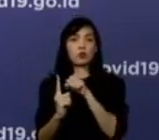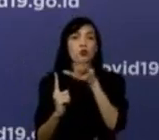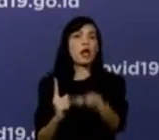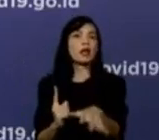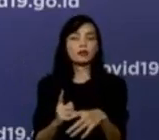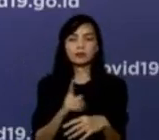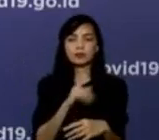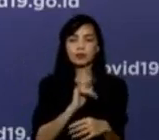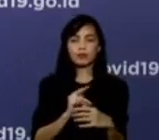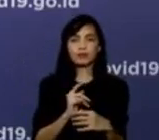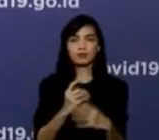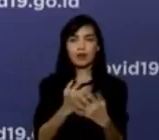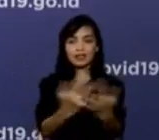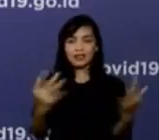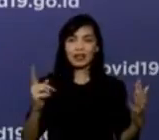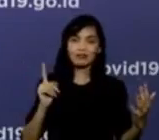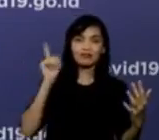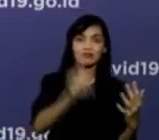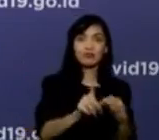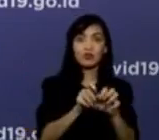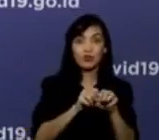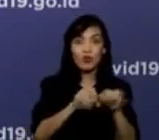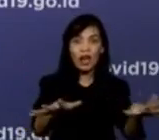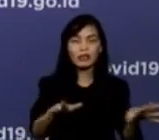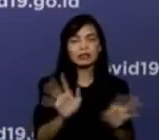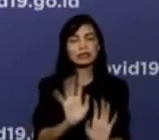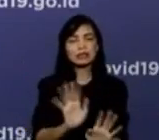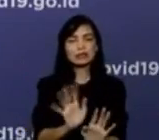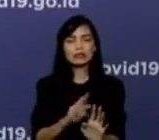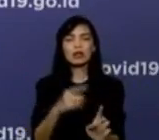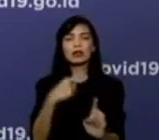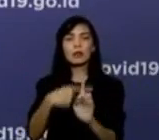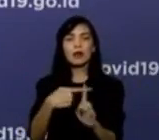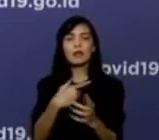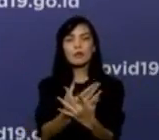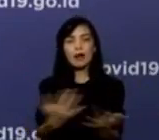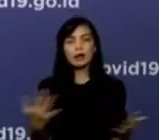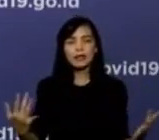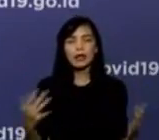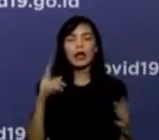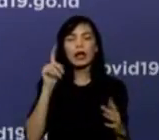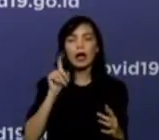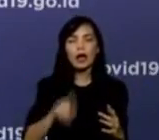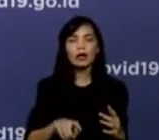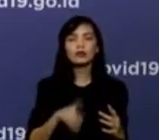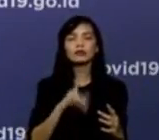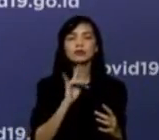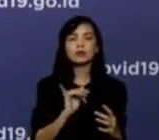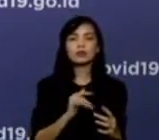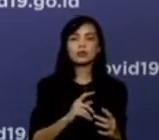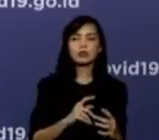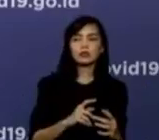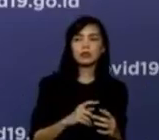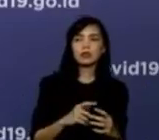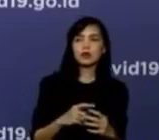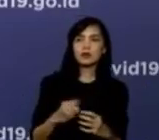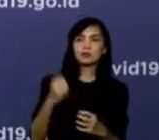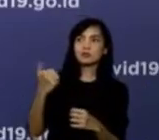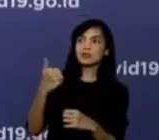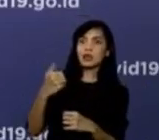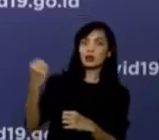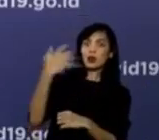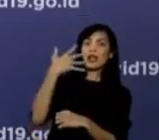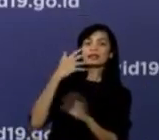berada di tengah-tengah masyarakat. Kemudian masyarakat juga mengurangi kerentanannya untuk